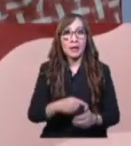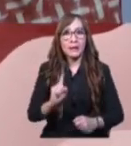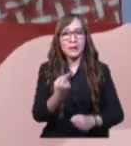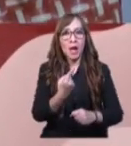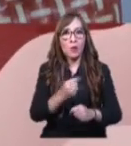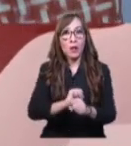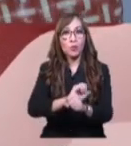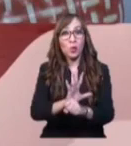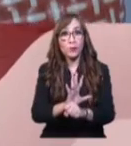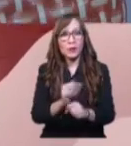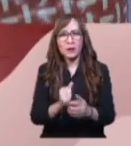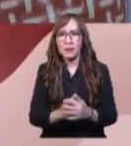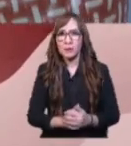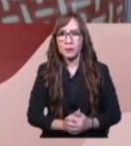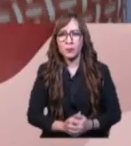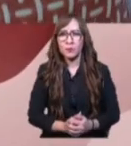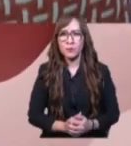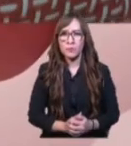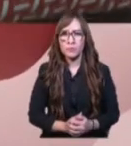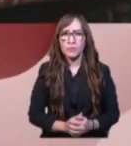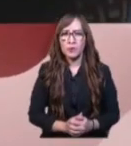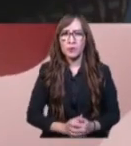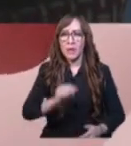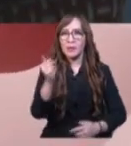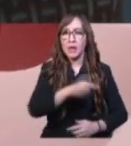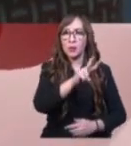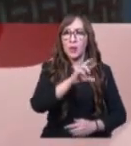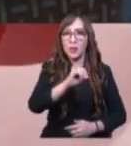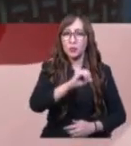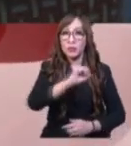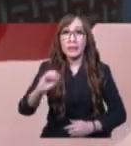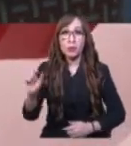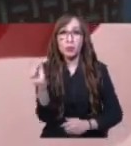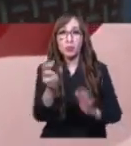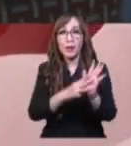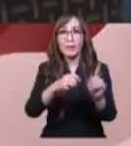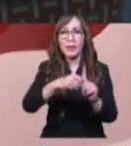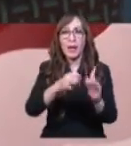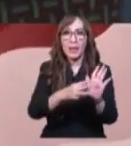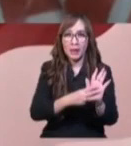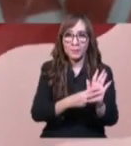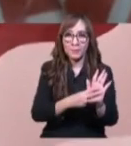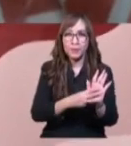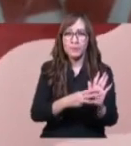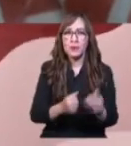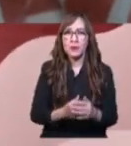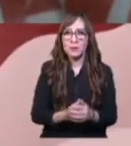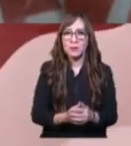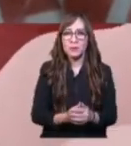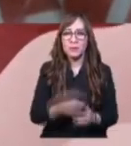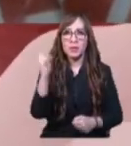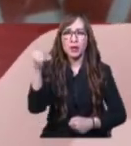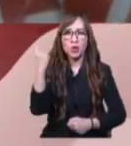dengan IDEA, Asosiasi E-commerce Indonesia. Dari 1.000 pelaku UMKM yang didampingi untuk onboarding di e-commerce